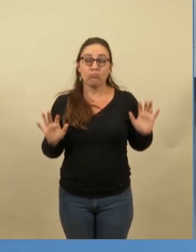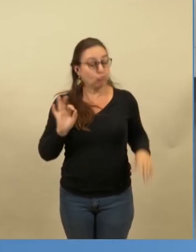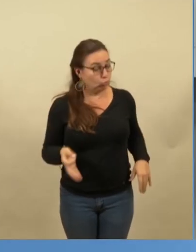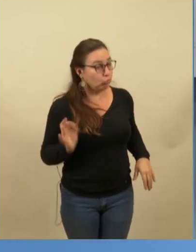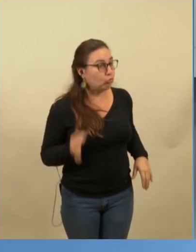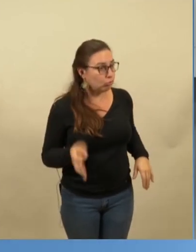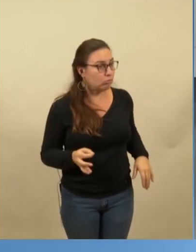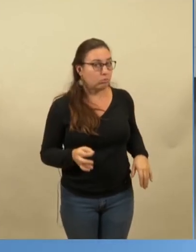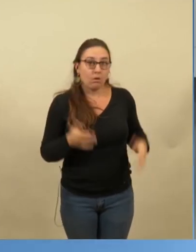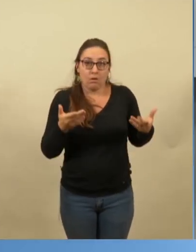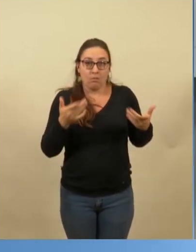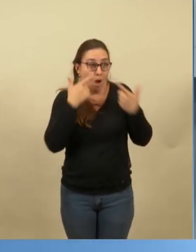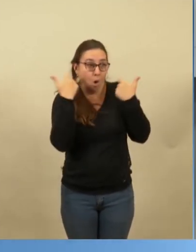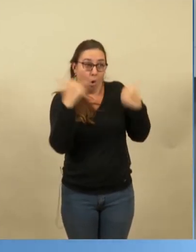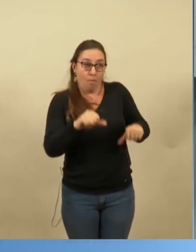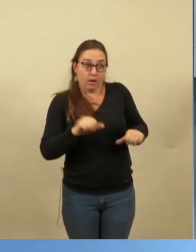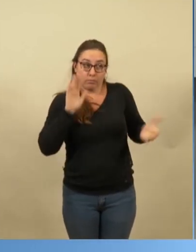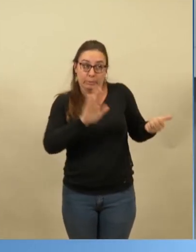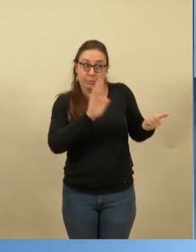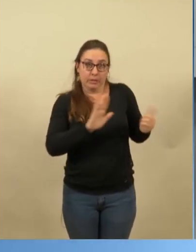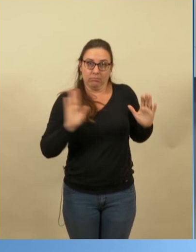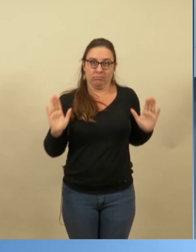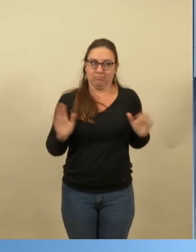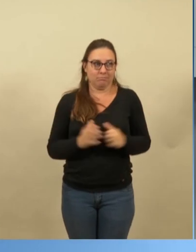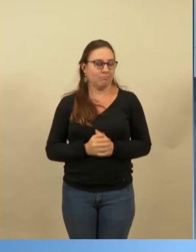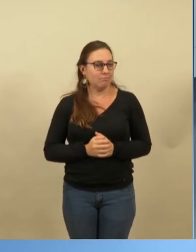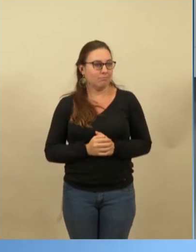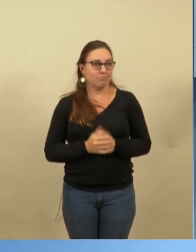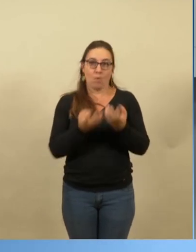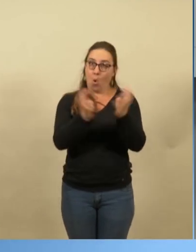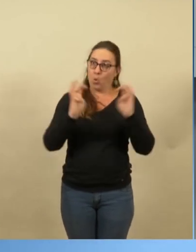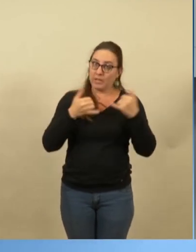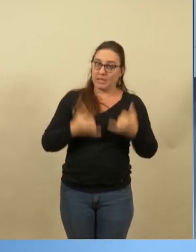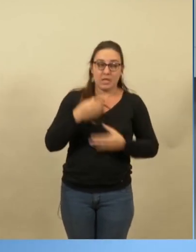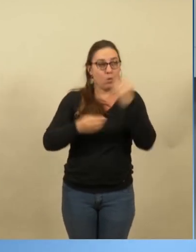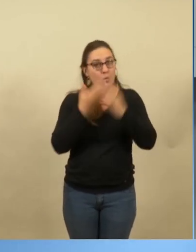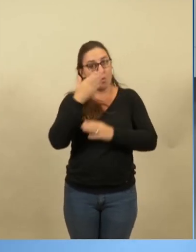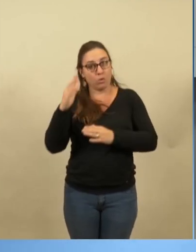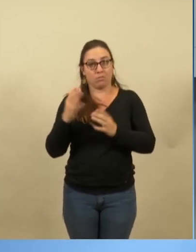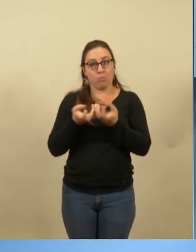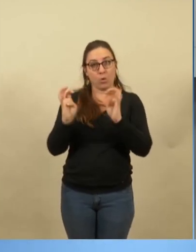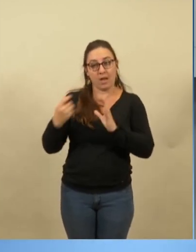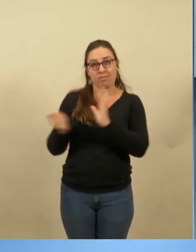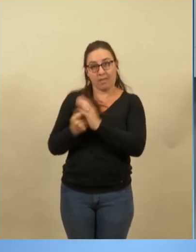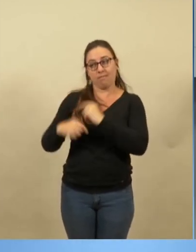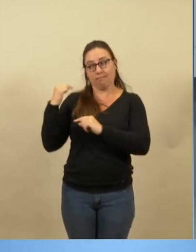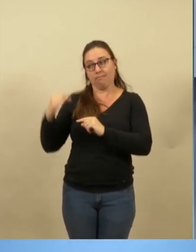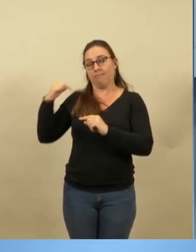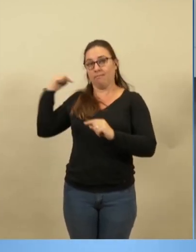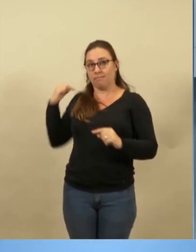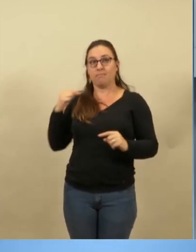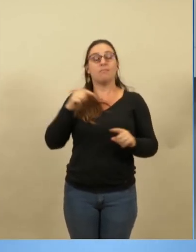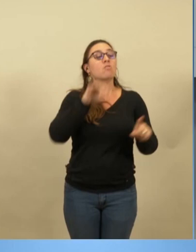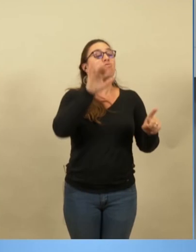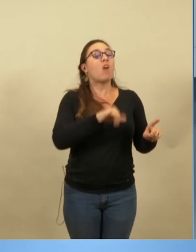c'était juste un simple constat qui s'applique à ce conseil comme au conseil précédent il n'existe pas une